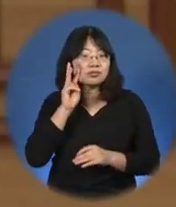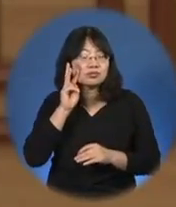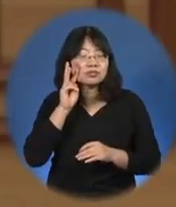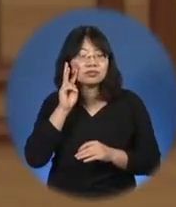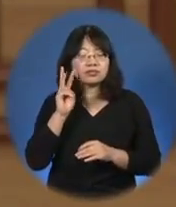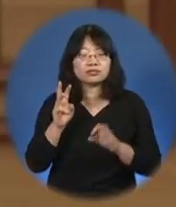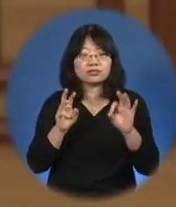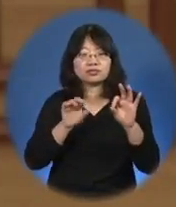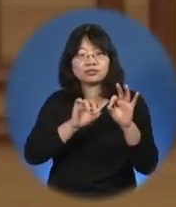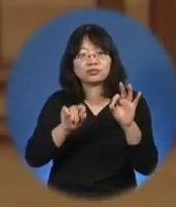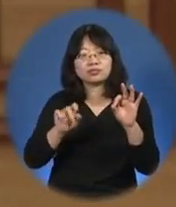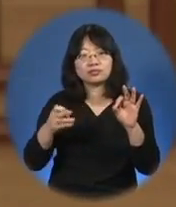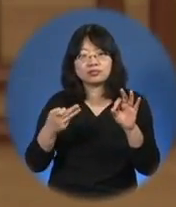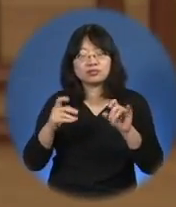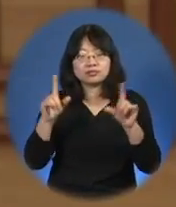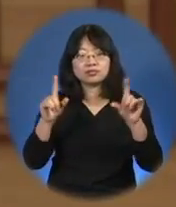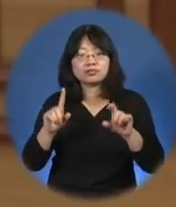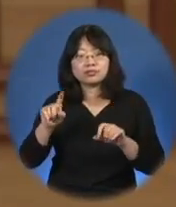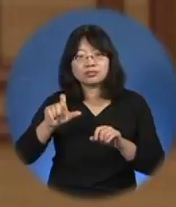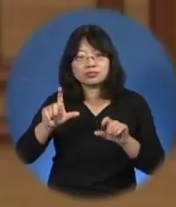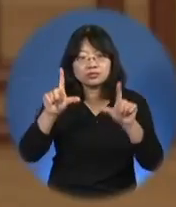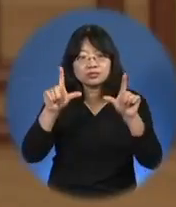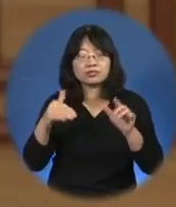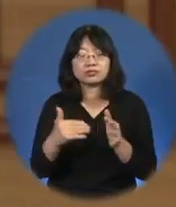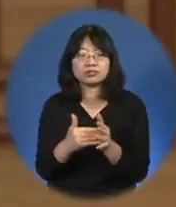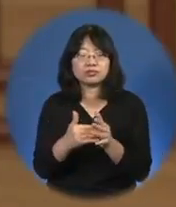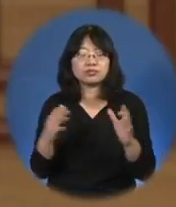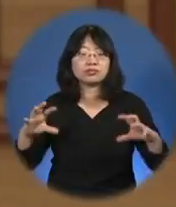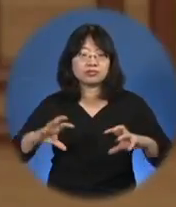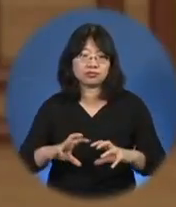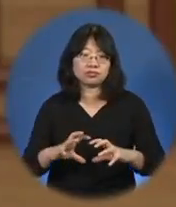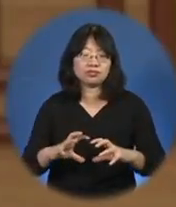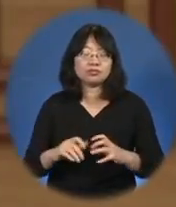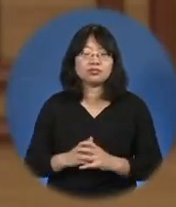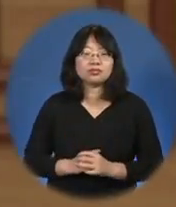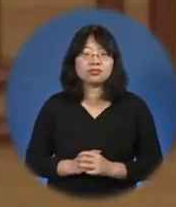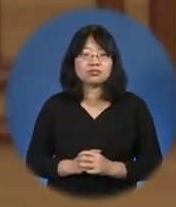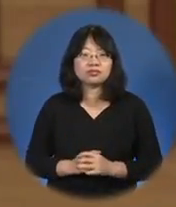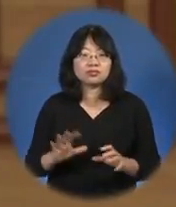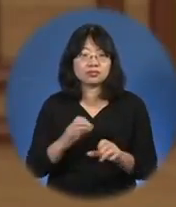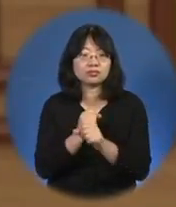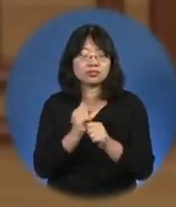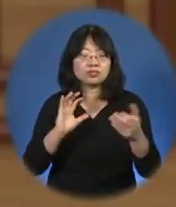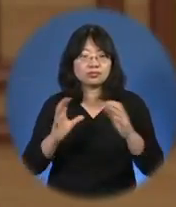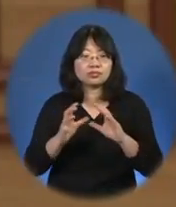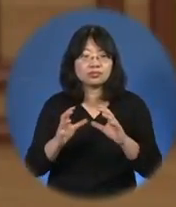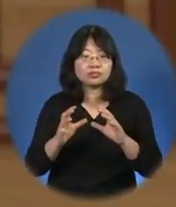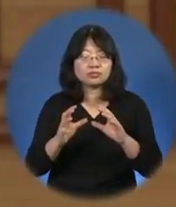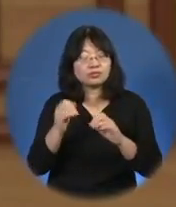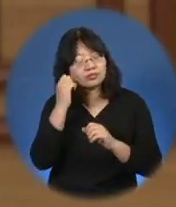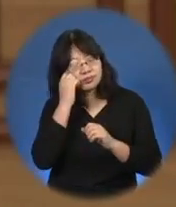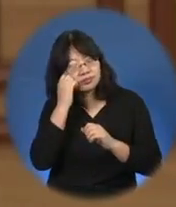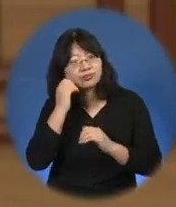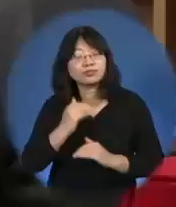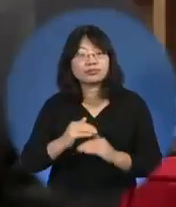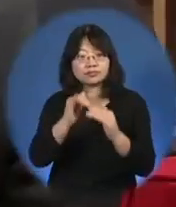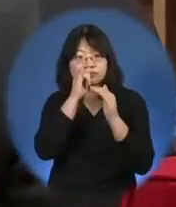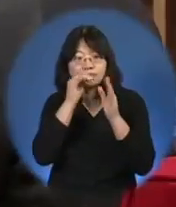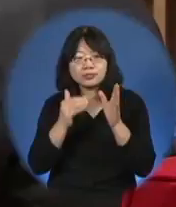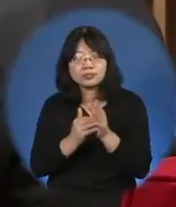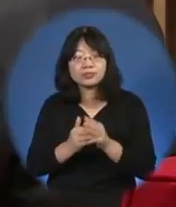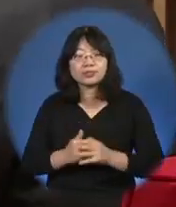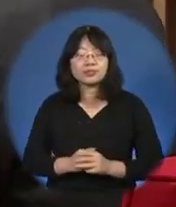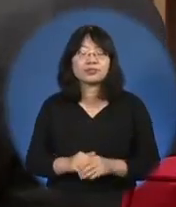3일, 10월 13일부터 15일까지 모여서 하는 종합 토론회 합숙 과정이었습니다.